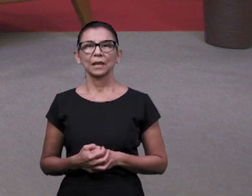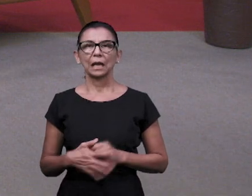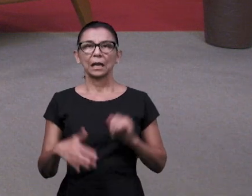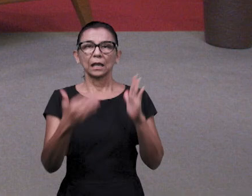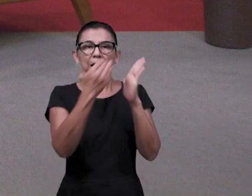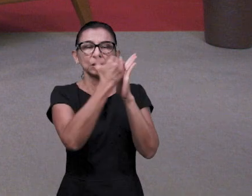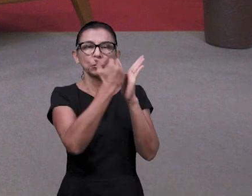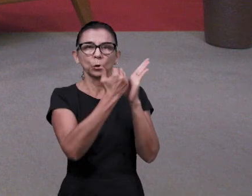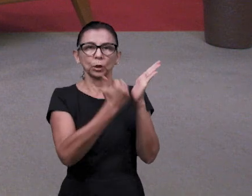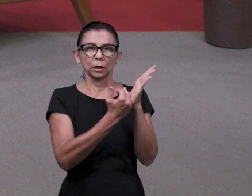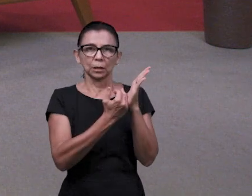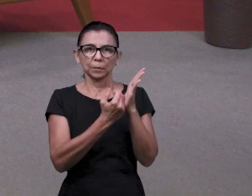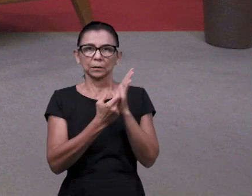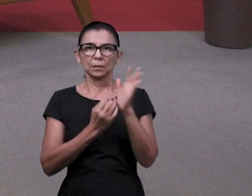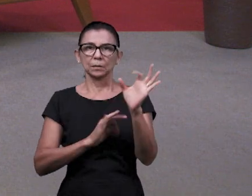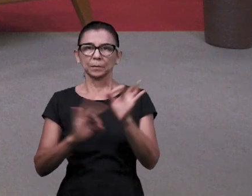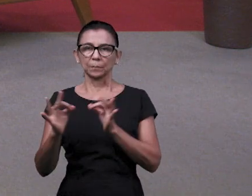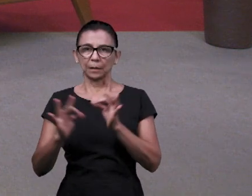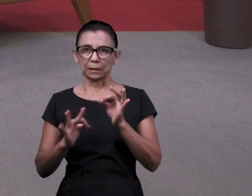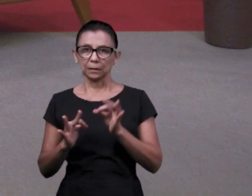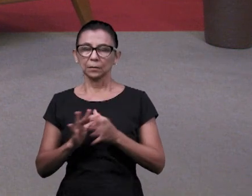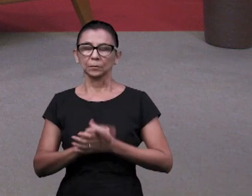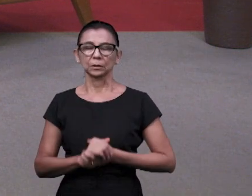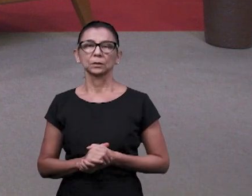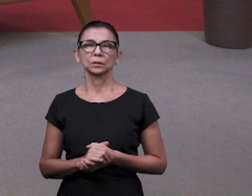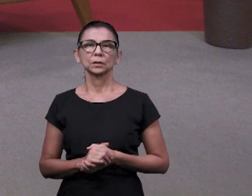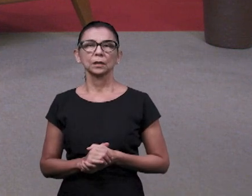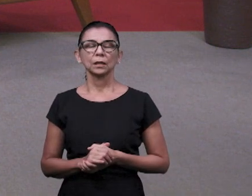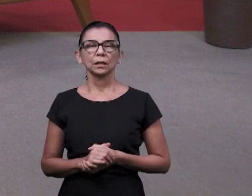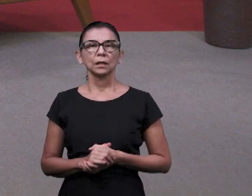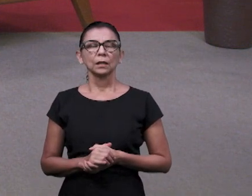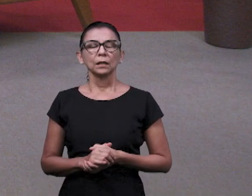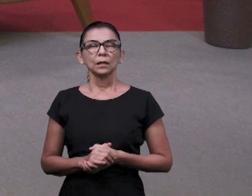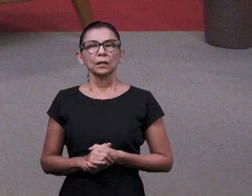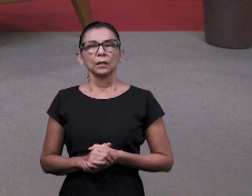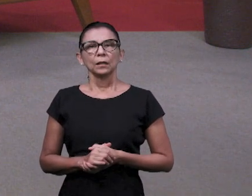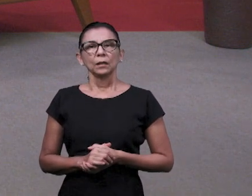À chaque édition de cette programmation, nous